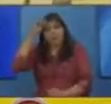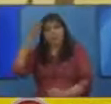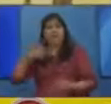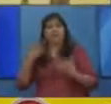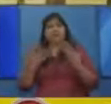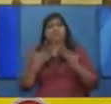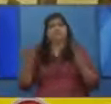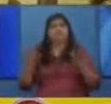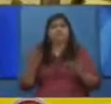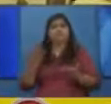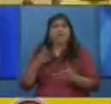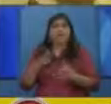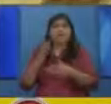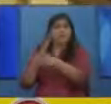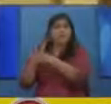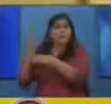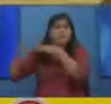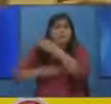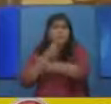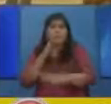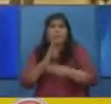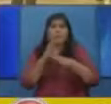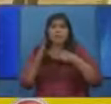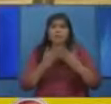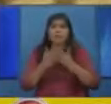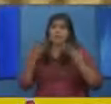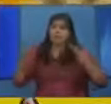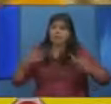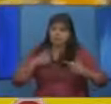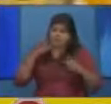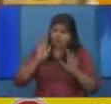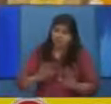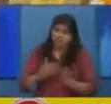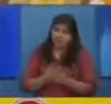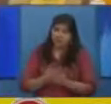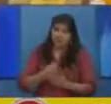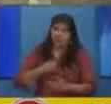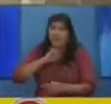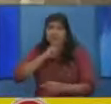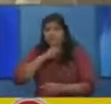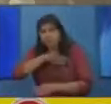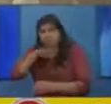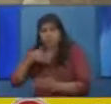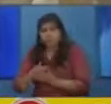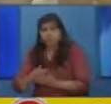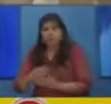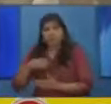ही मार्शल आर्ट्स है। मैं चाहूंगा कि हमारे युवा साथी इनके बारे